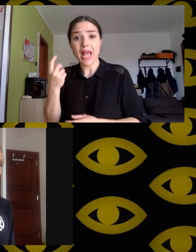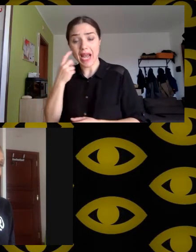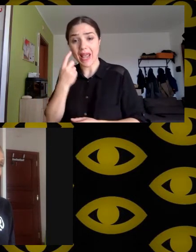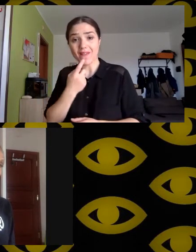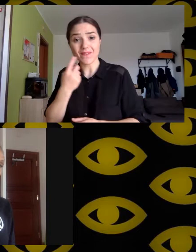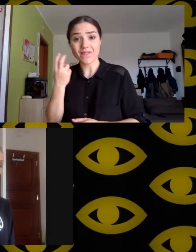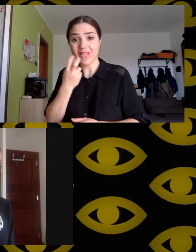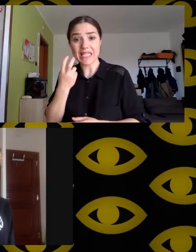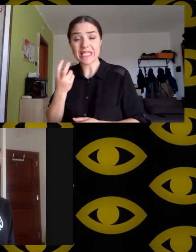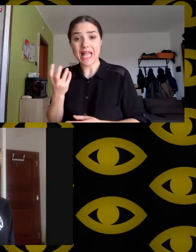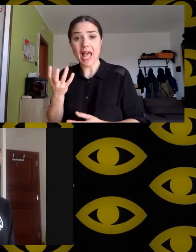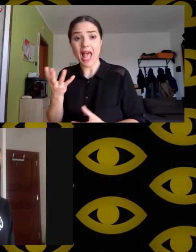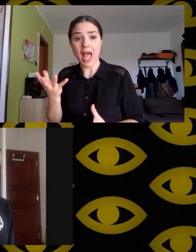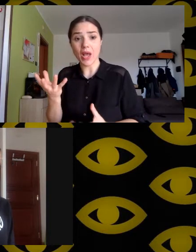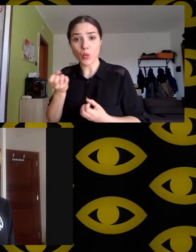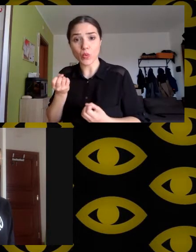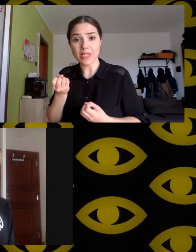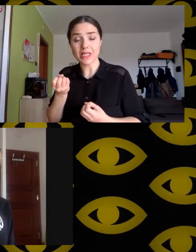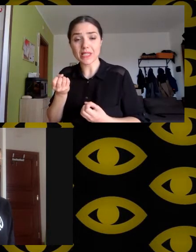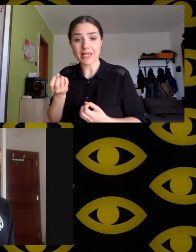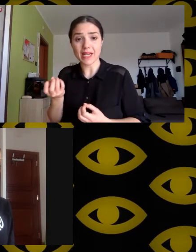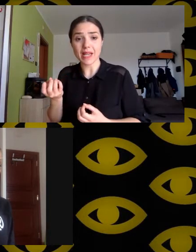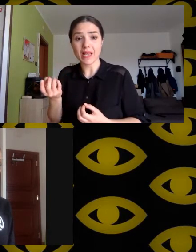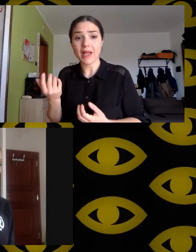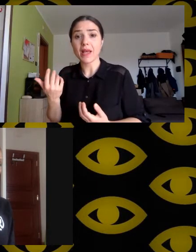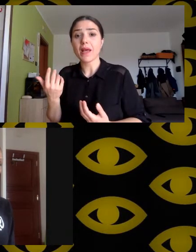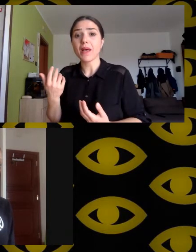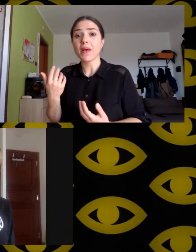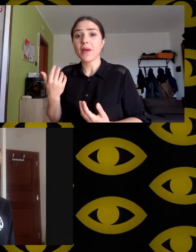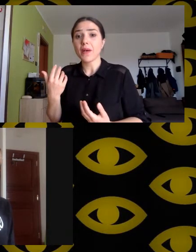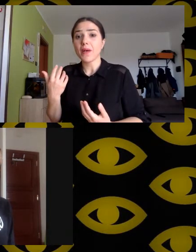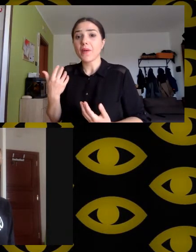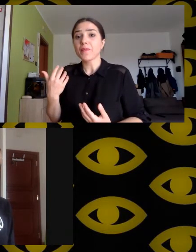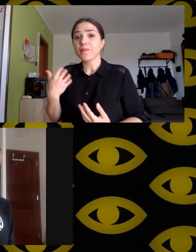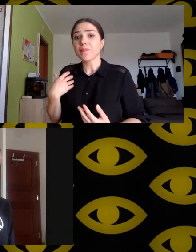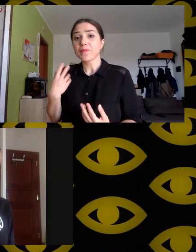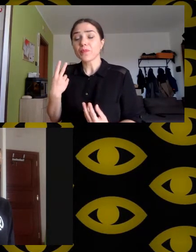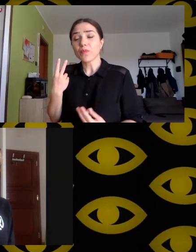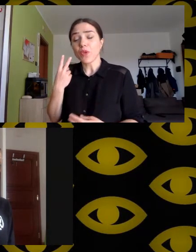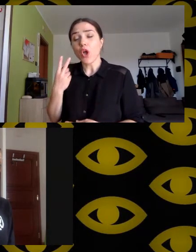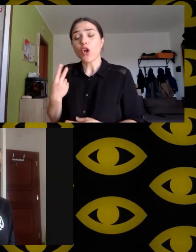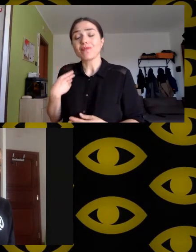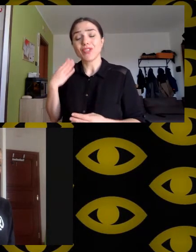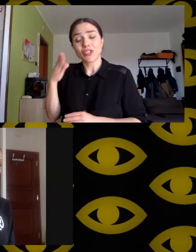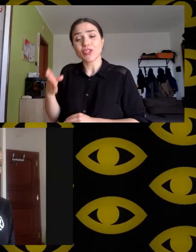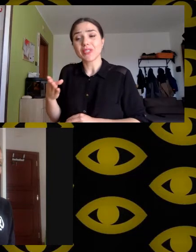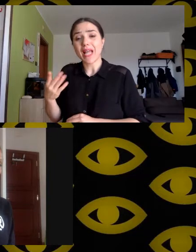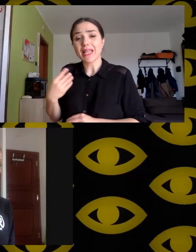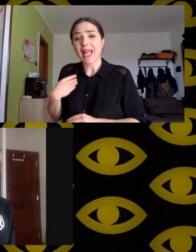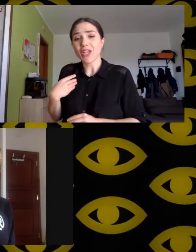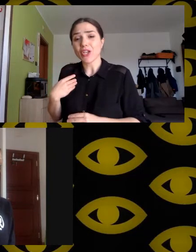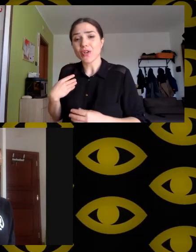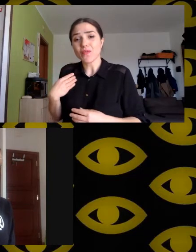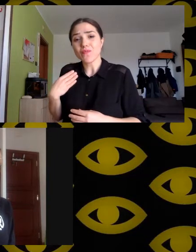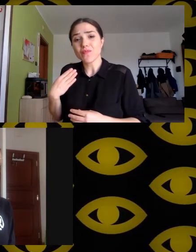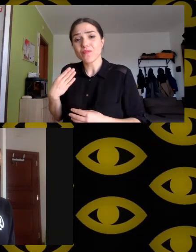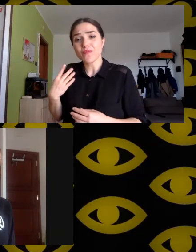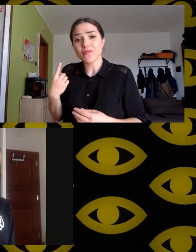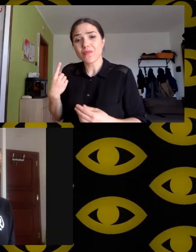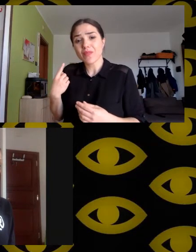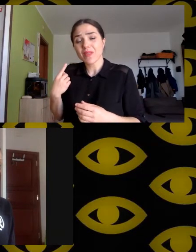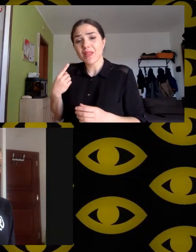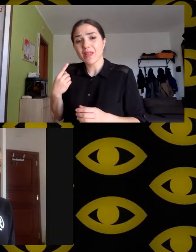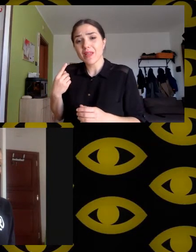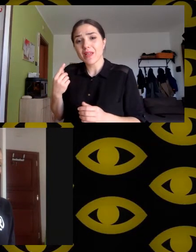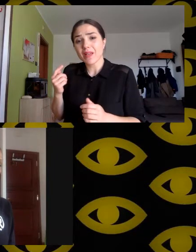queste signore, e io mi mettevo alle spalle tutta imbacucchiata, come giusto che sia per una situazione di genere, e